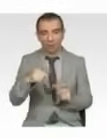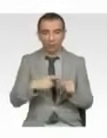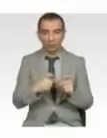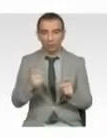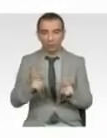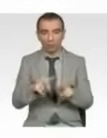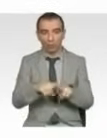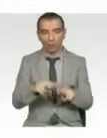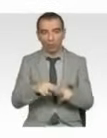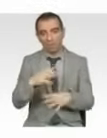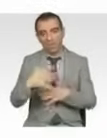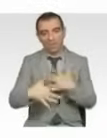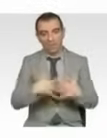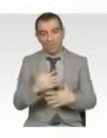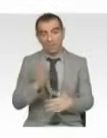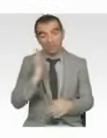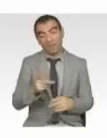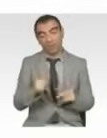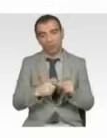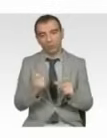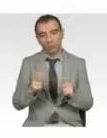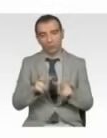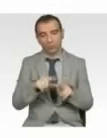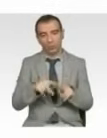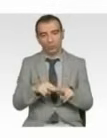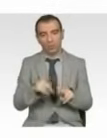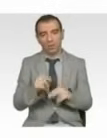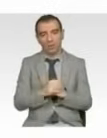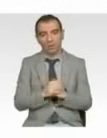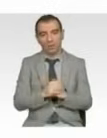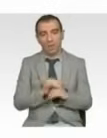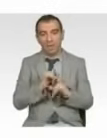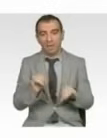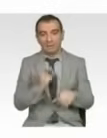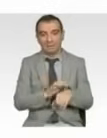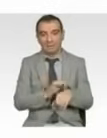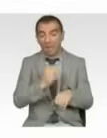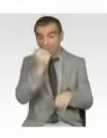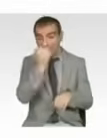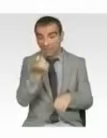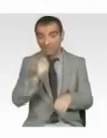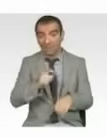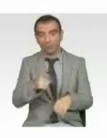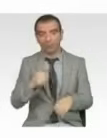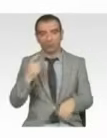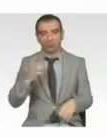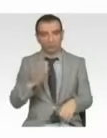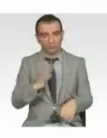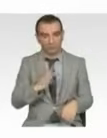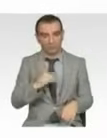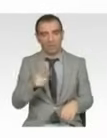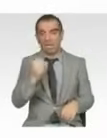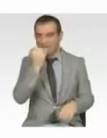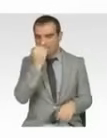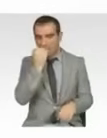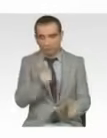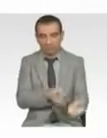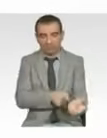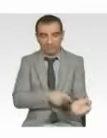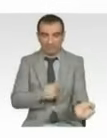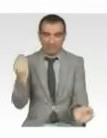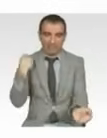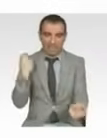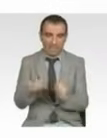Onu mutlaka şey yaparım. Bol sumaklı. Çok faydalı. Aynı zamanda kan yapıcı özelliği de çok fazla var. Kan hücrelerini